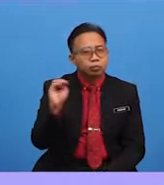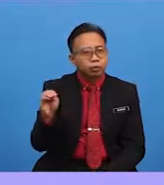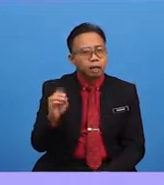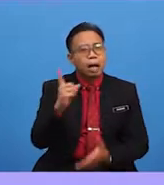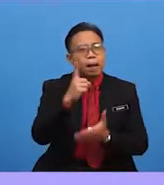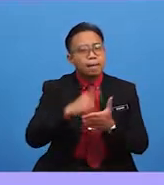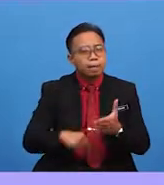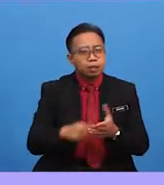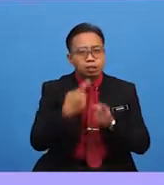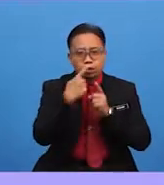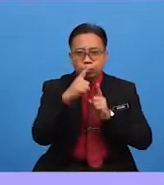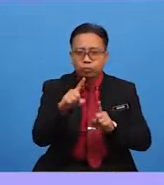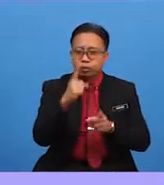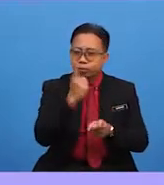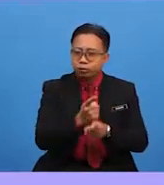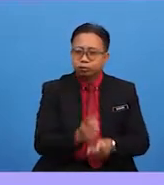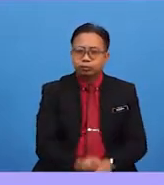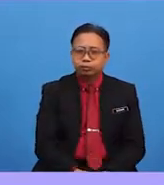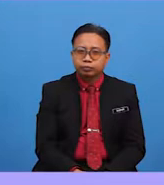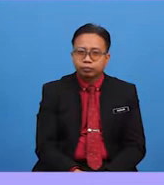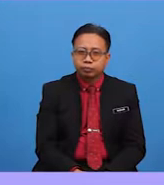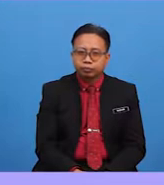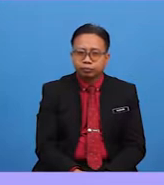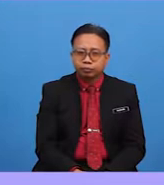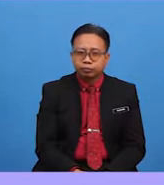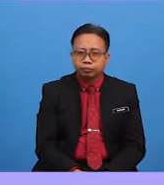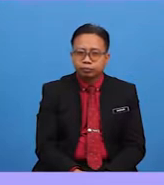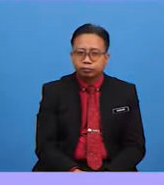Murid-murid, apa jawapan yang betul?